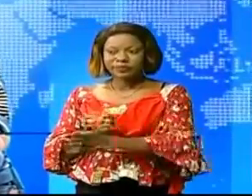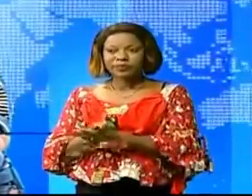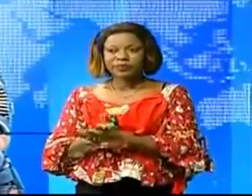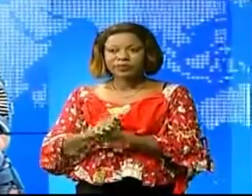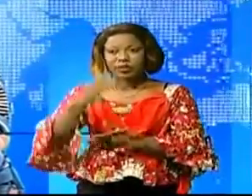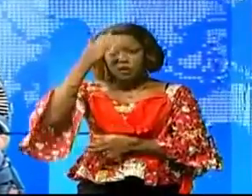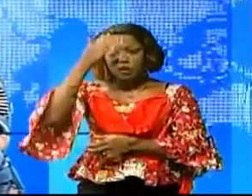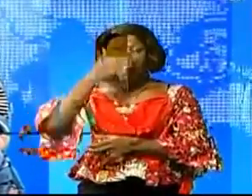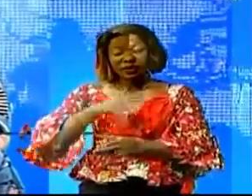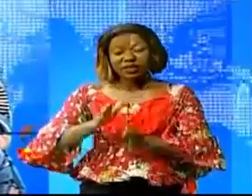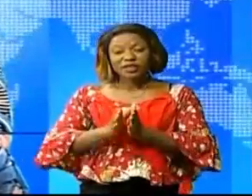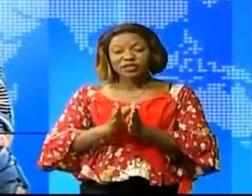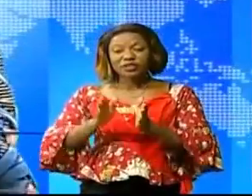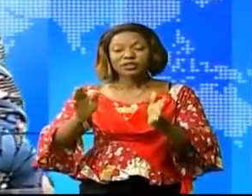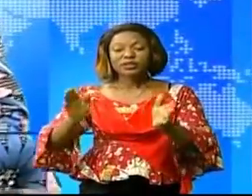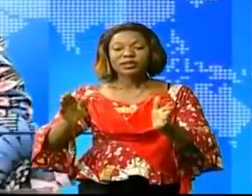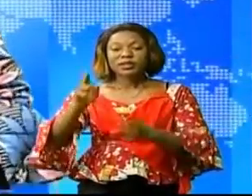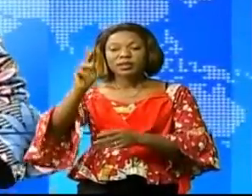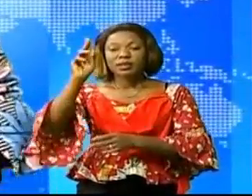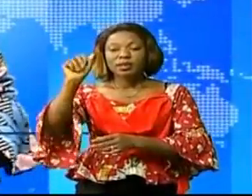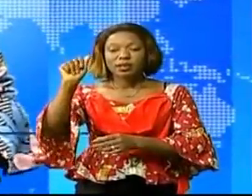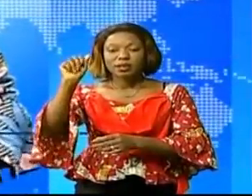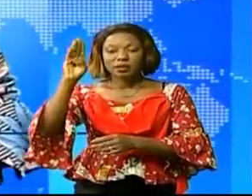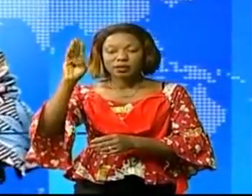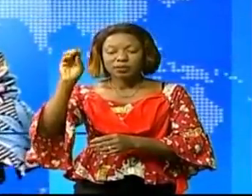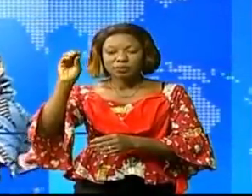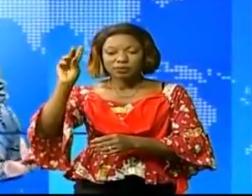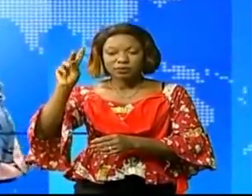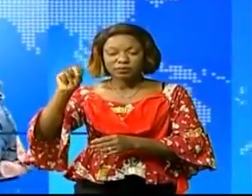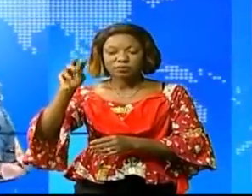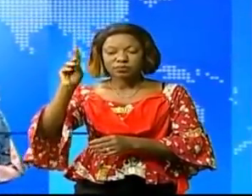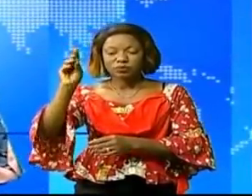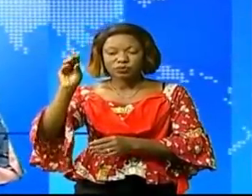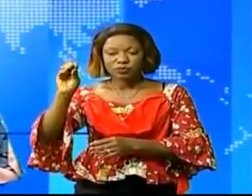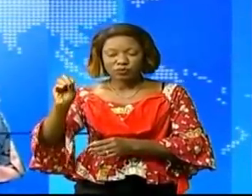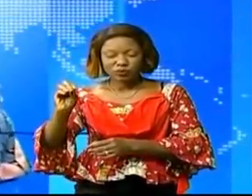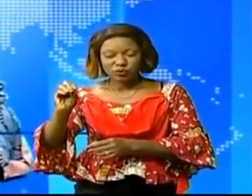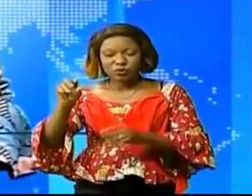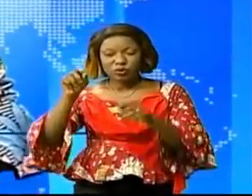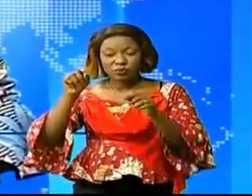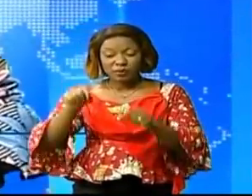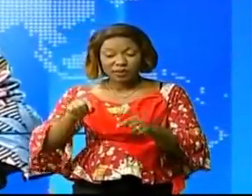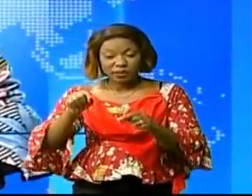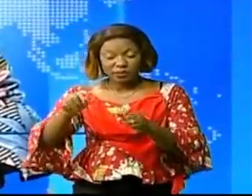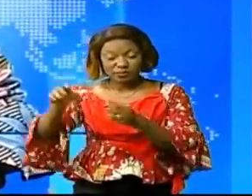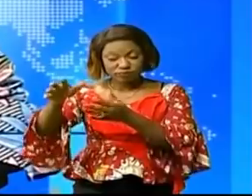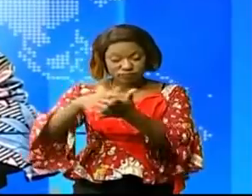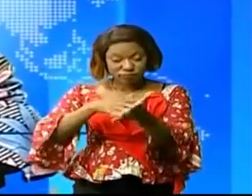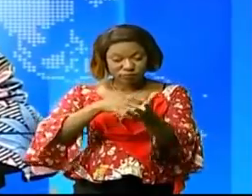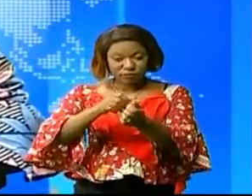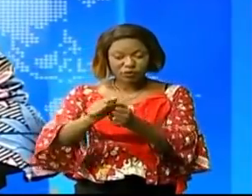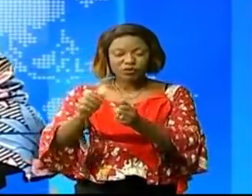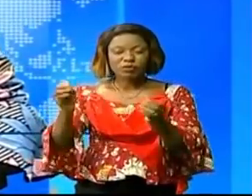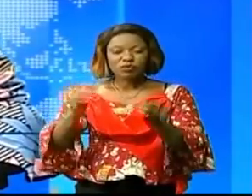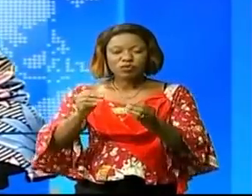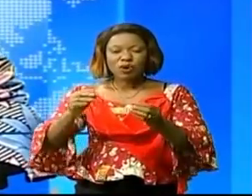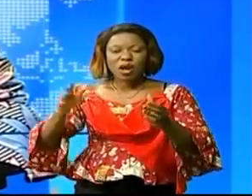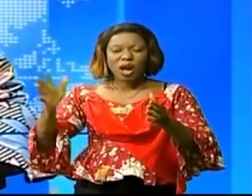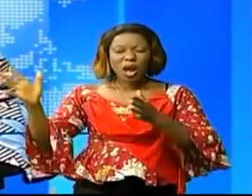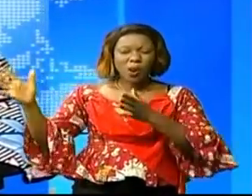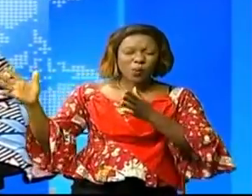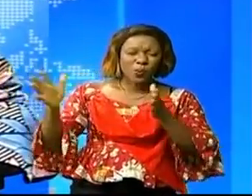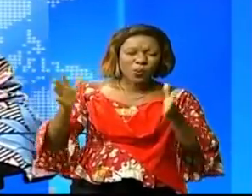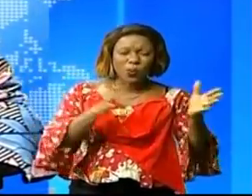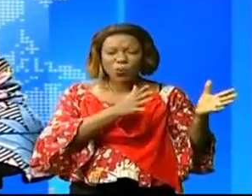L'hôpital général de Kabondo, nous sommes dans la province du Olomami, est victime d'une catastrophe naturelle. Un vent violent avait emporté